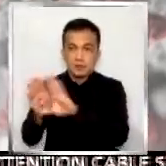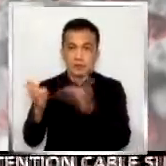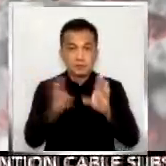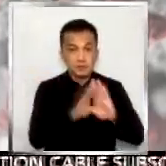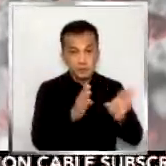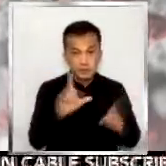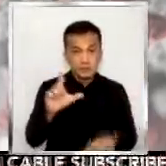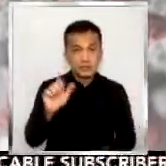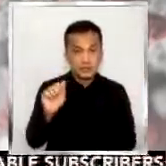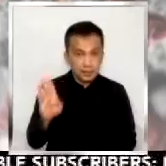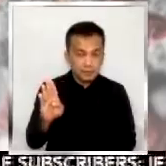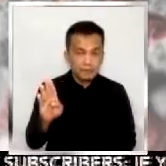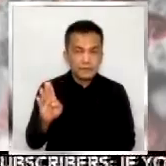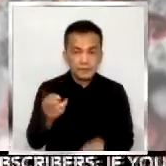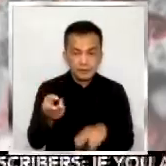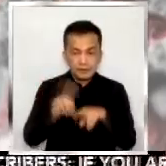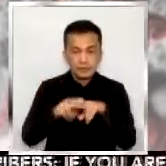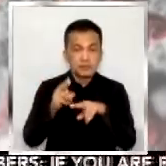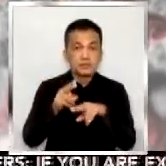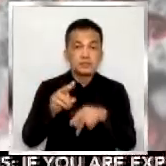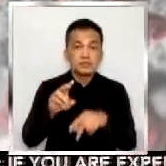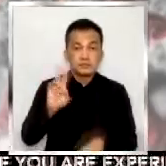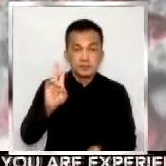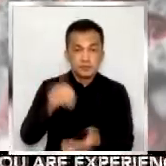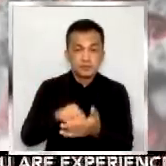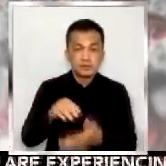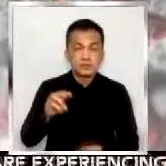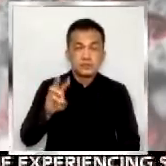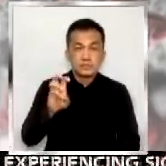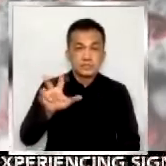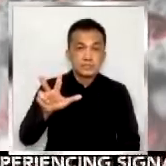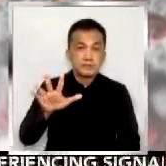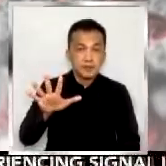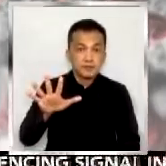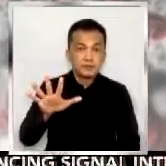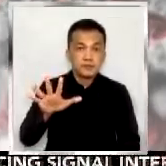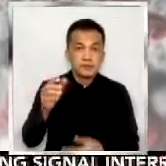ng 7,635 ang new recoveries, kaya